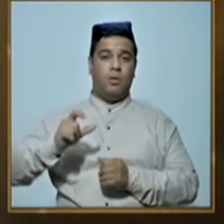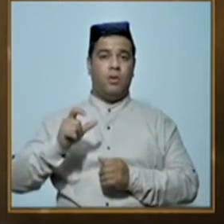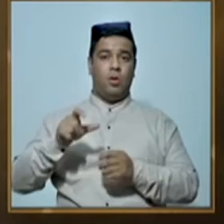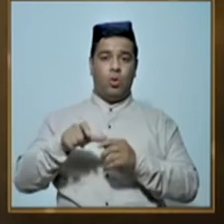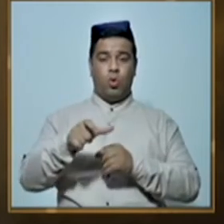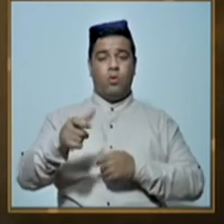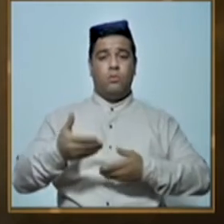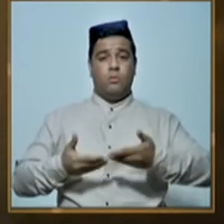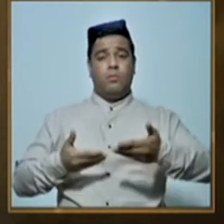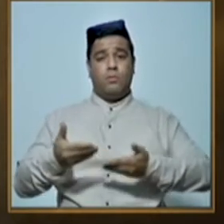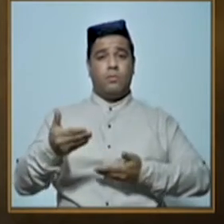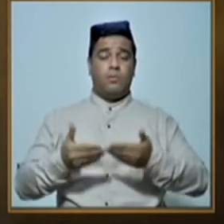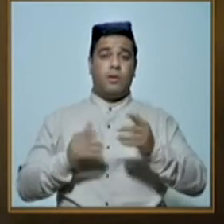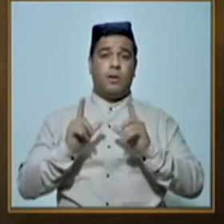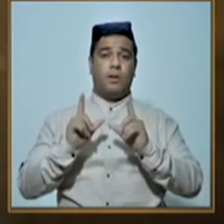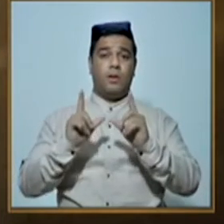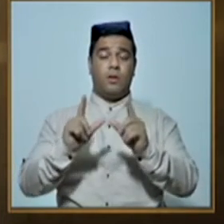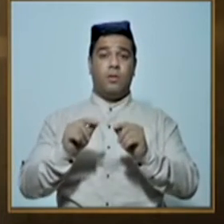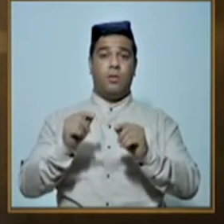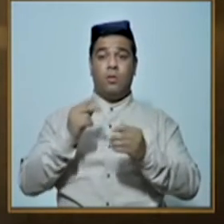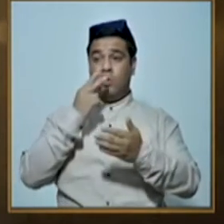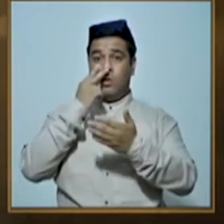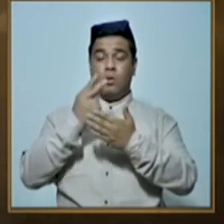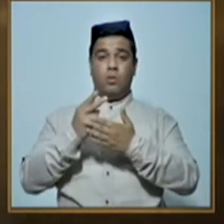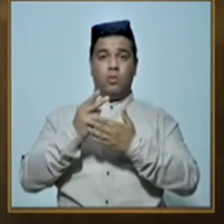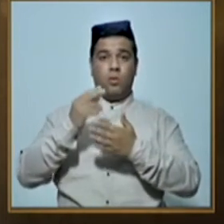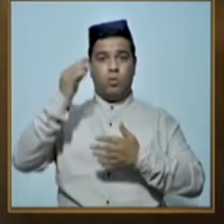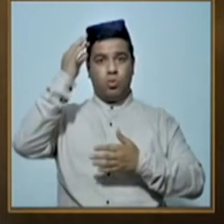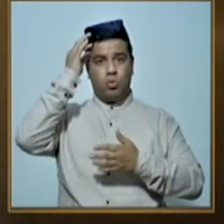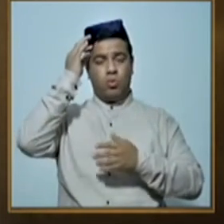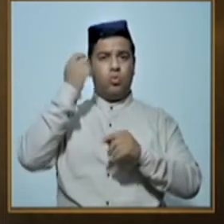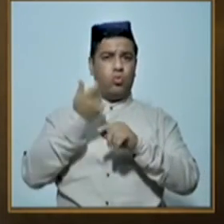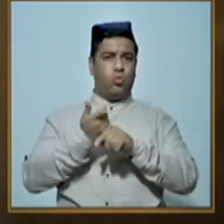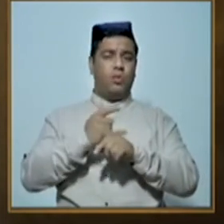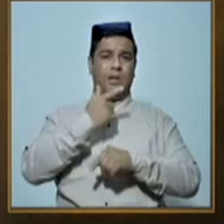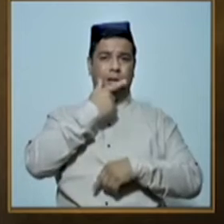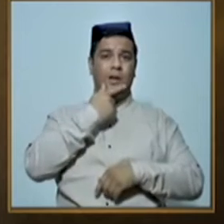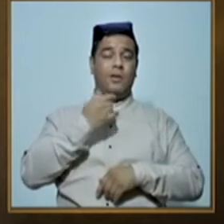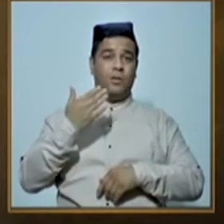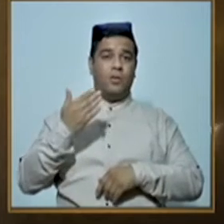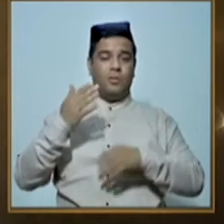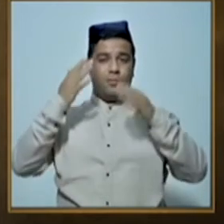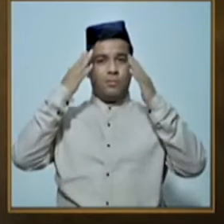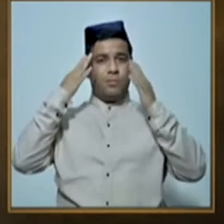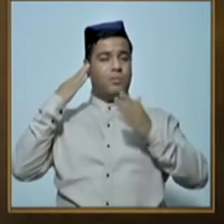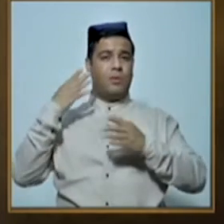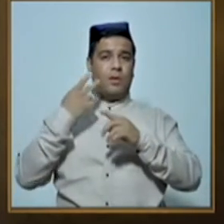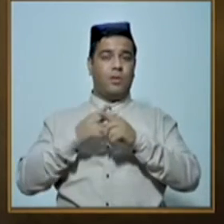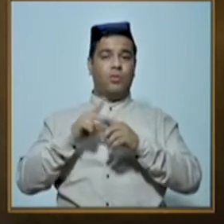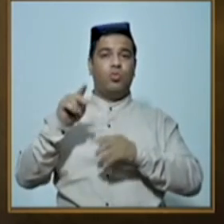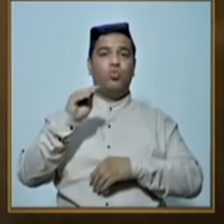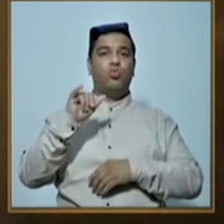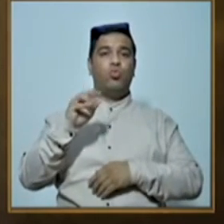ketyapti. Yo'lda yurib ketyapti-yu, undoq qarasa sochi o'ziniki juda ham chiroyli, qulog'idan pastga ochilib jumma